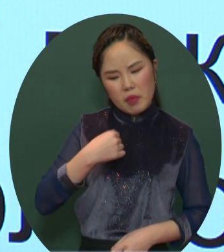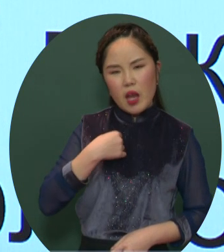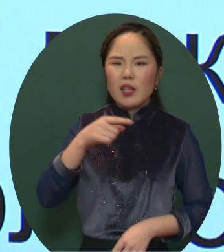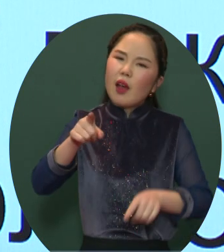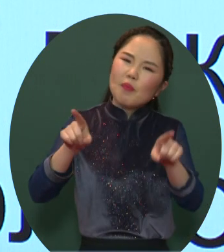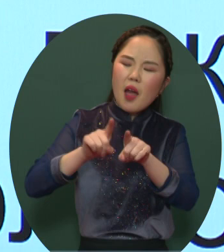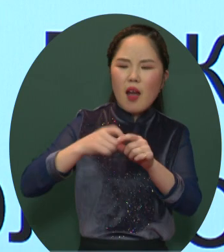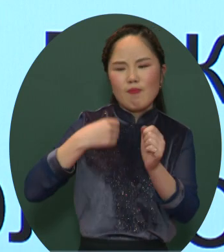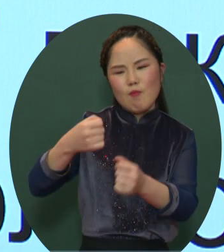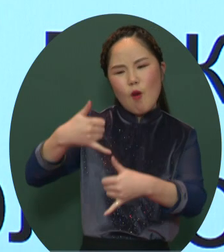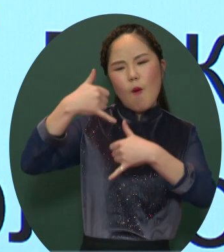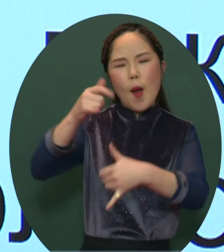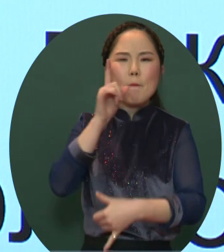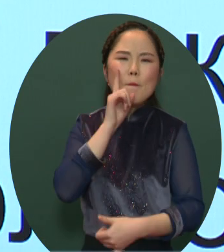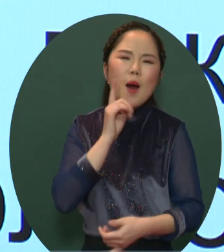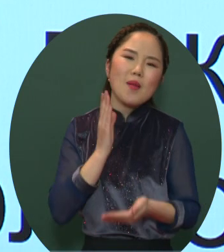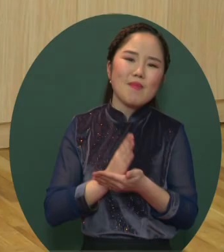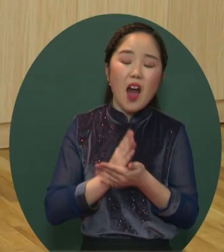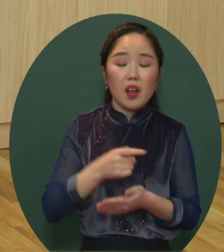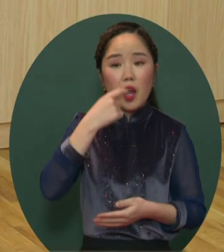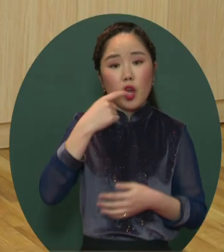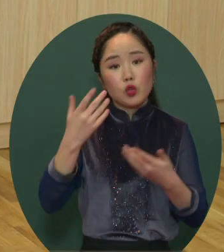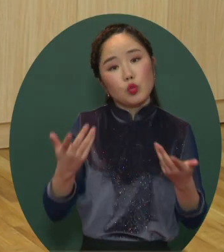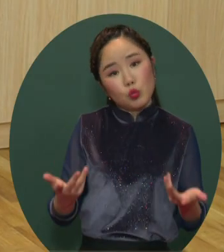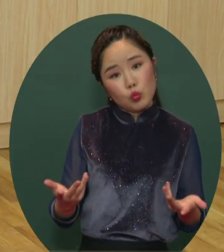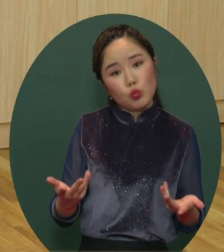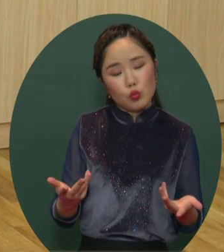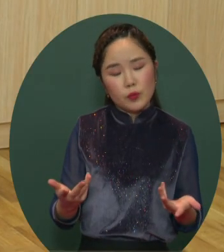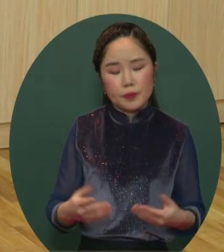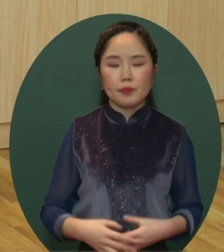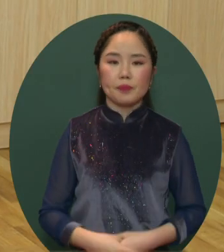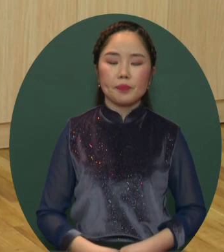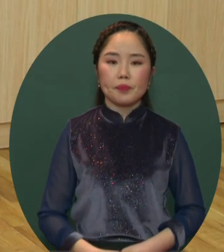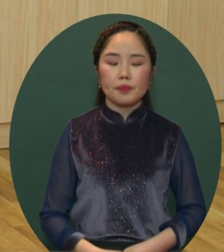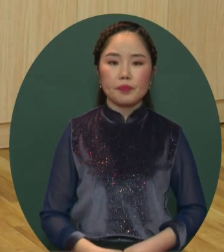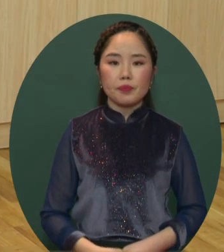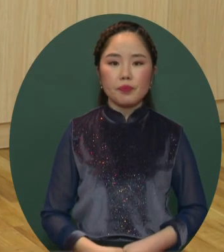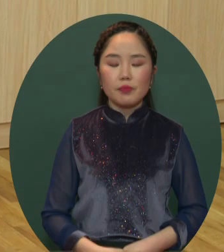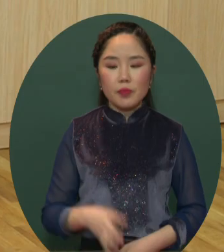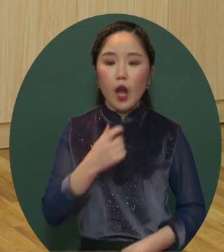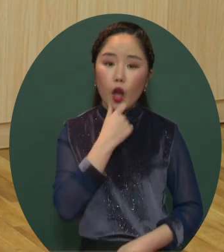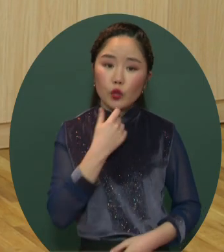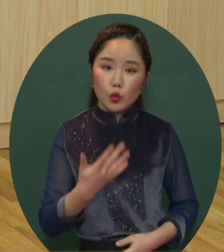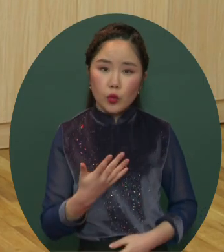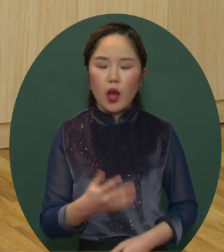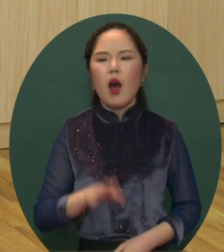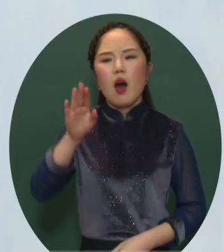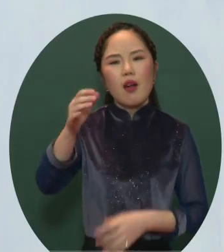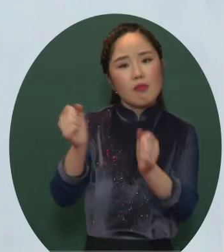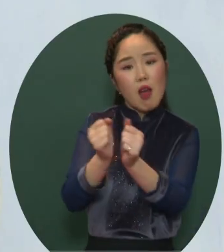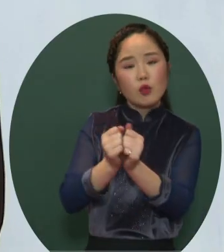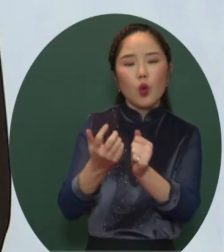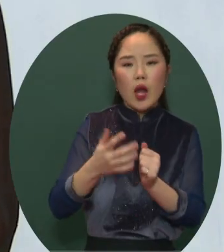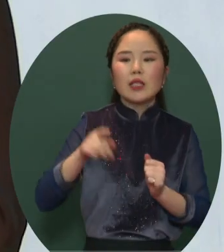найз нь чам шиг өндөр болохыг хүсдэг гэж хэлсэн байж магадгүй. Эсвэл миний найз